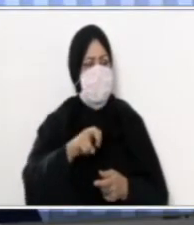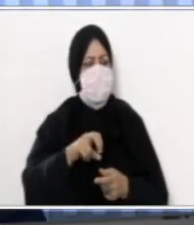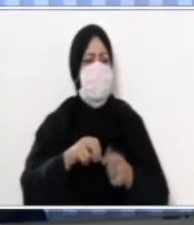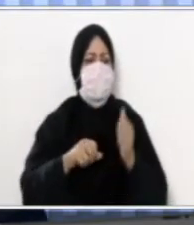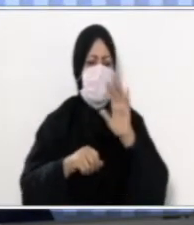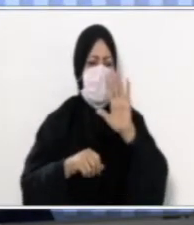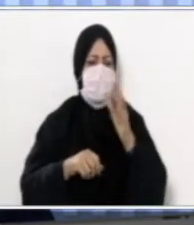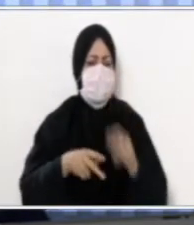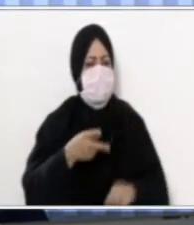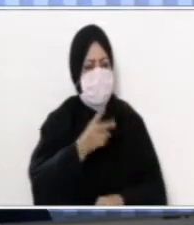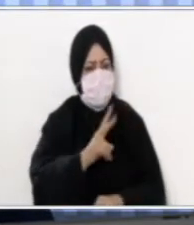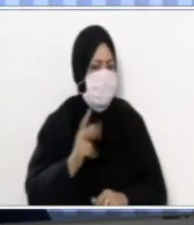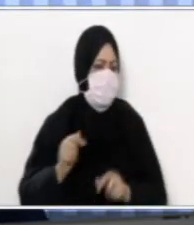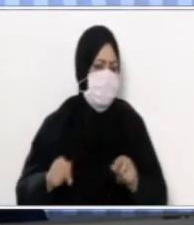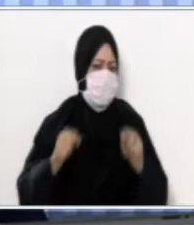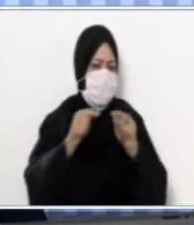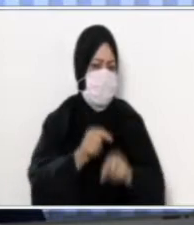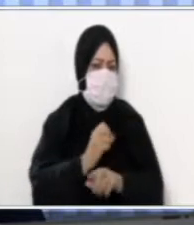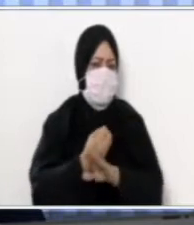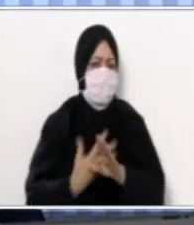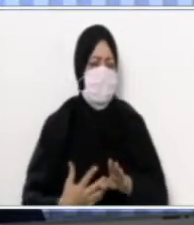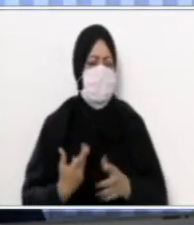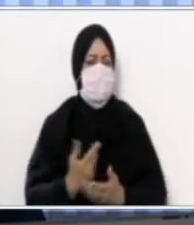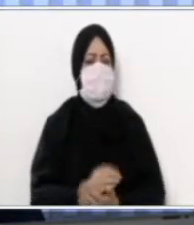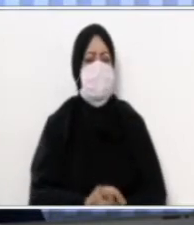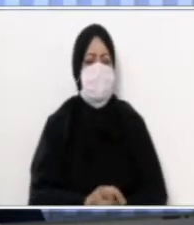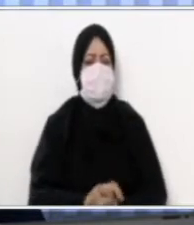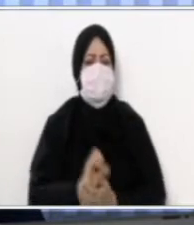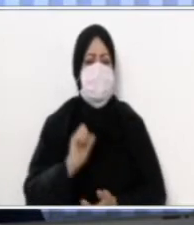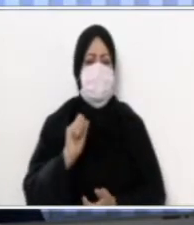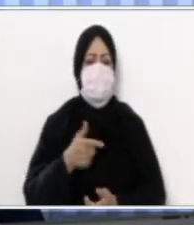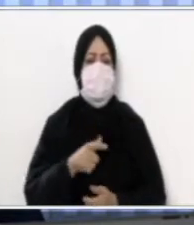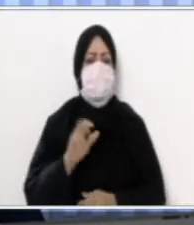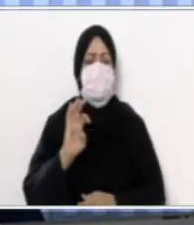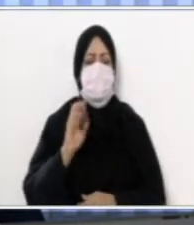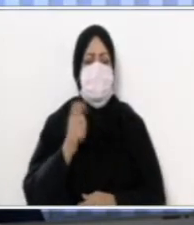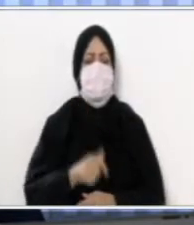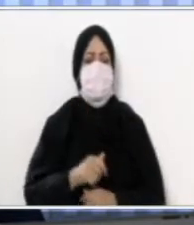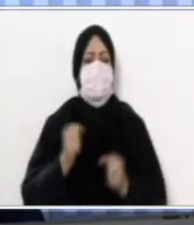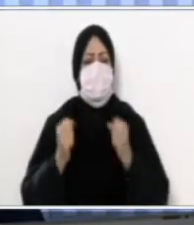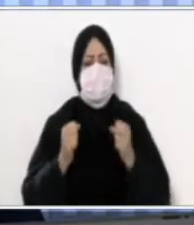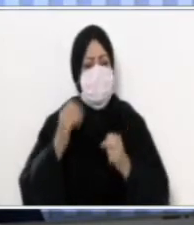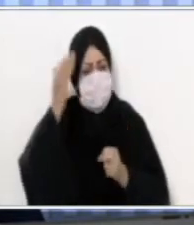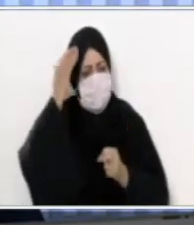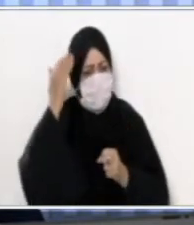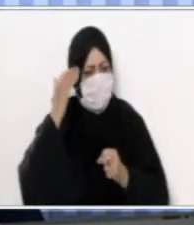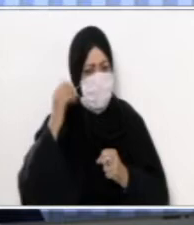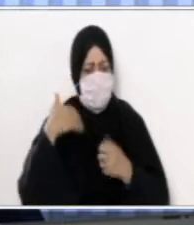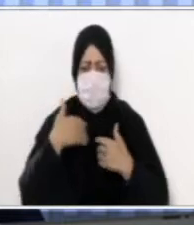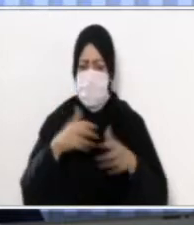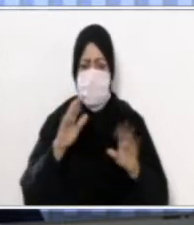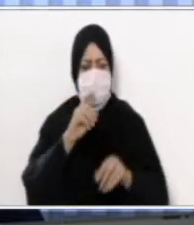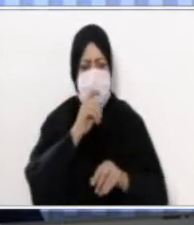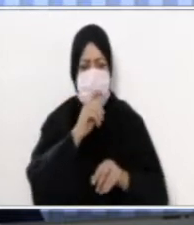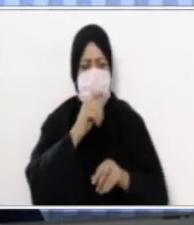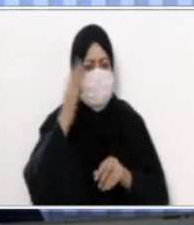السؤال الثاني للأخت رحاب، قيادة المرأة للسيارة لا بأس بقيادة المرأة للسيارة ولا مانع